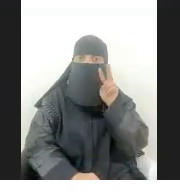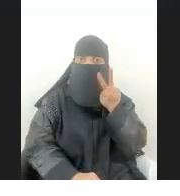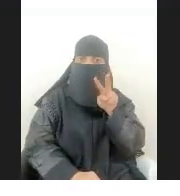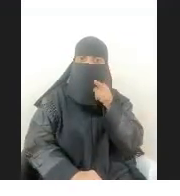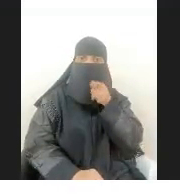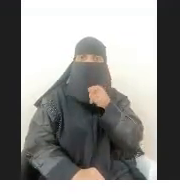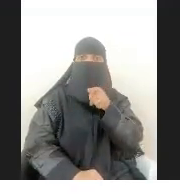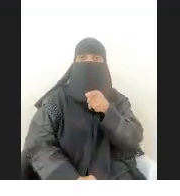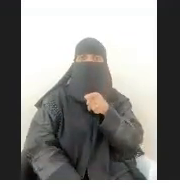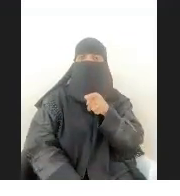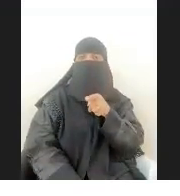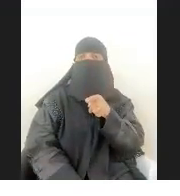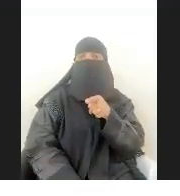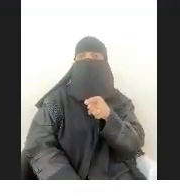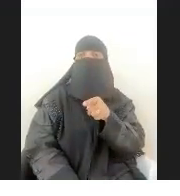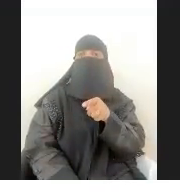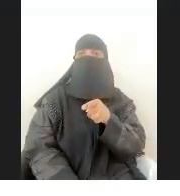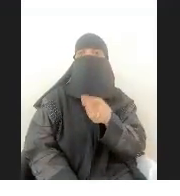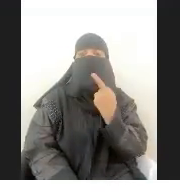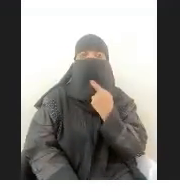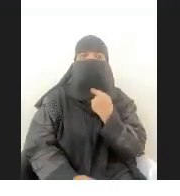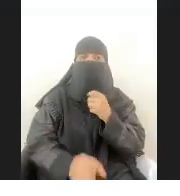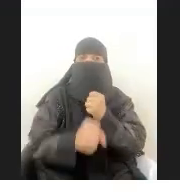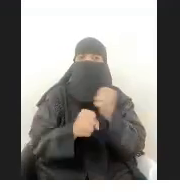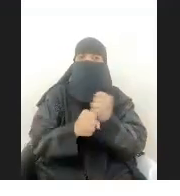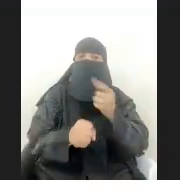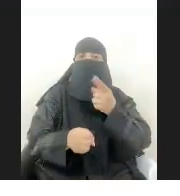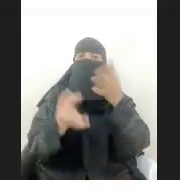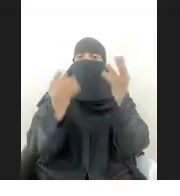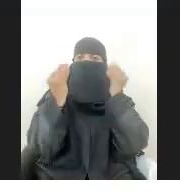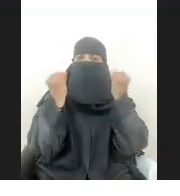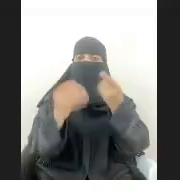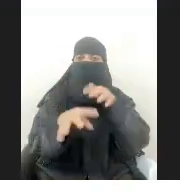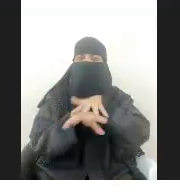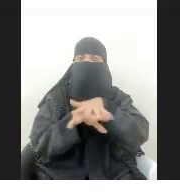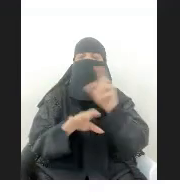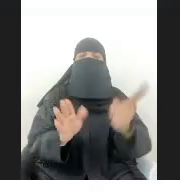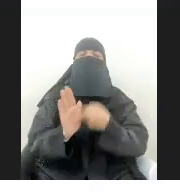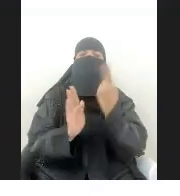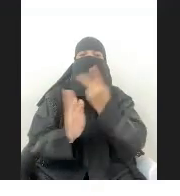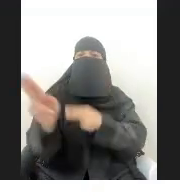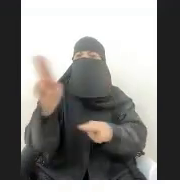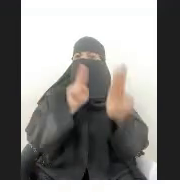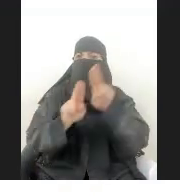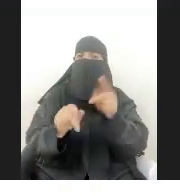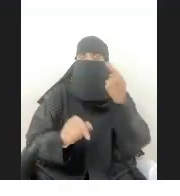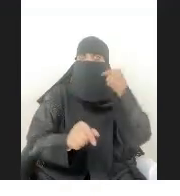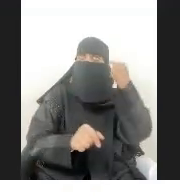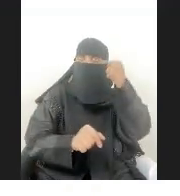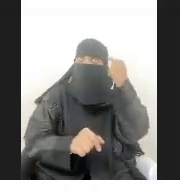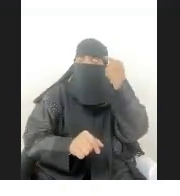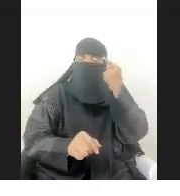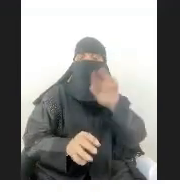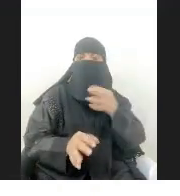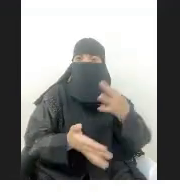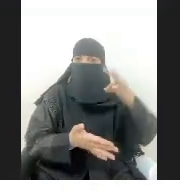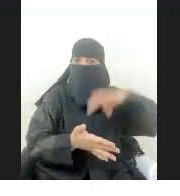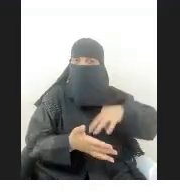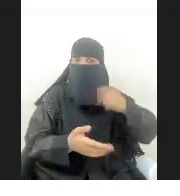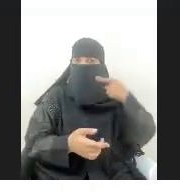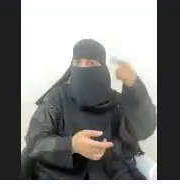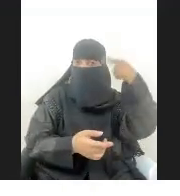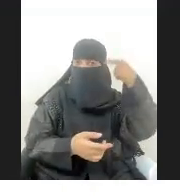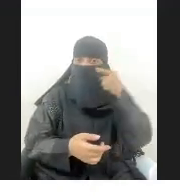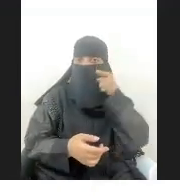نبغى نطبق التعلم المدمج، أول سؤال يجي في بالنا، هل من المفيد التفكير في التعلم المدمج